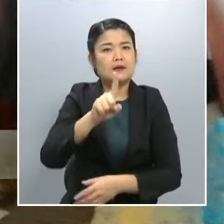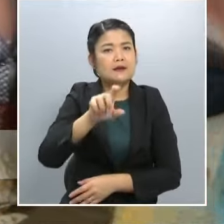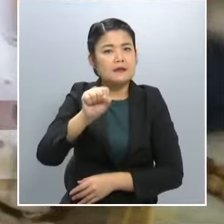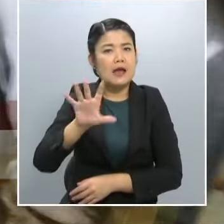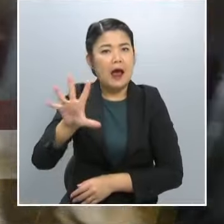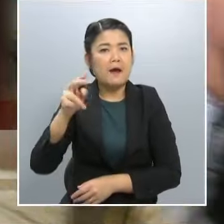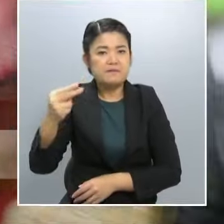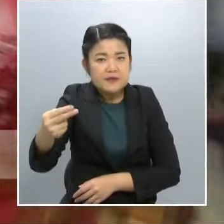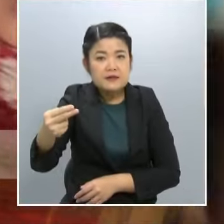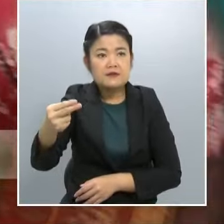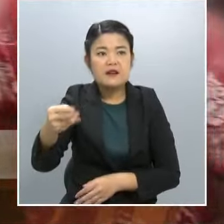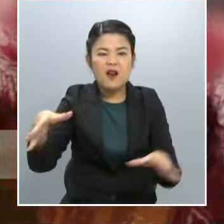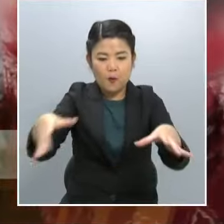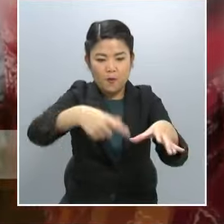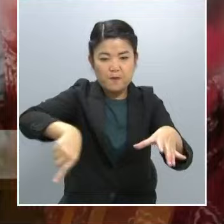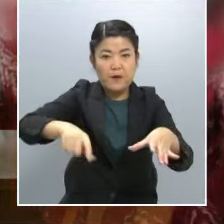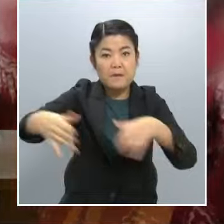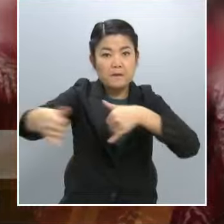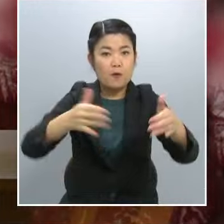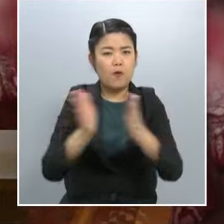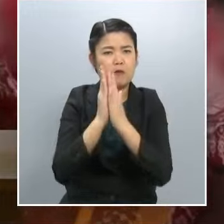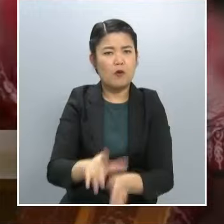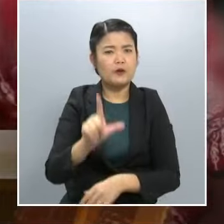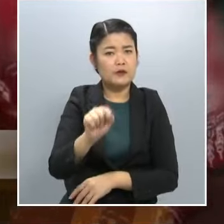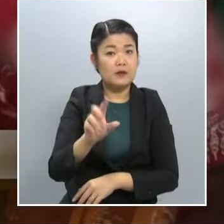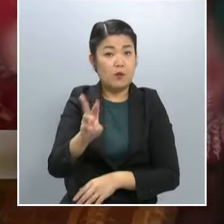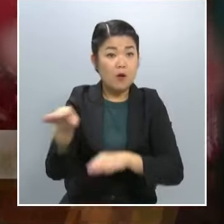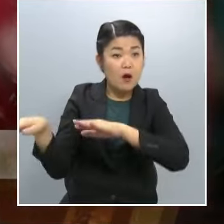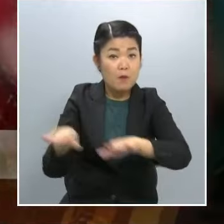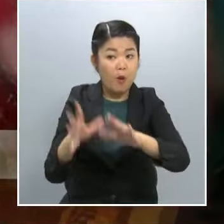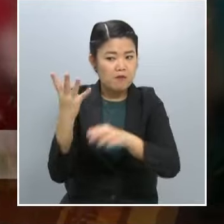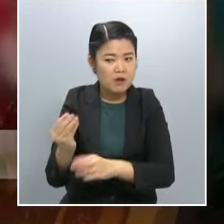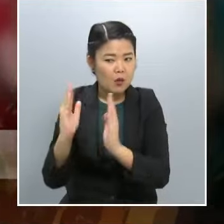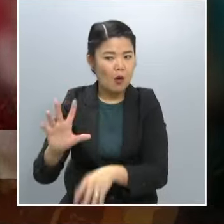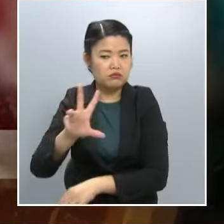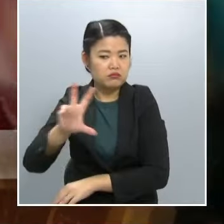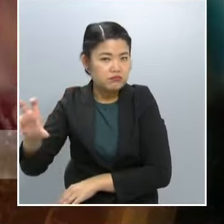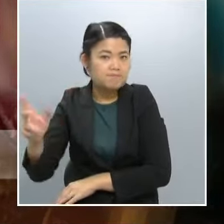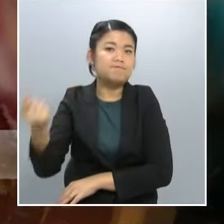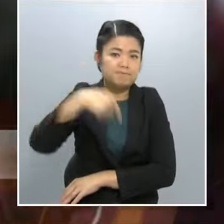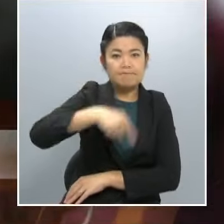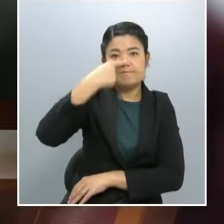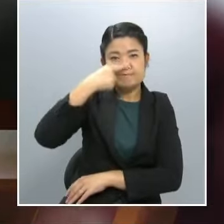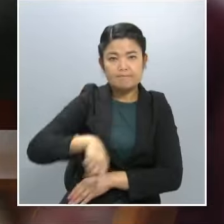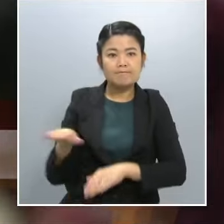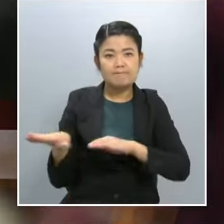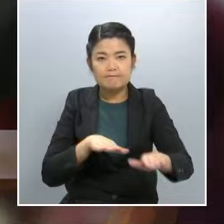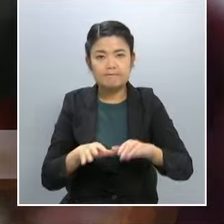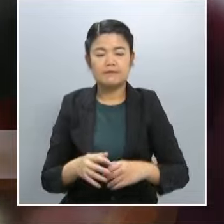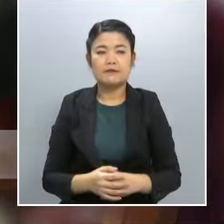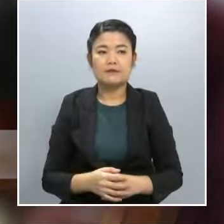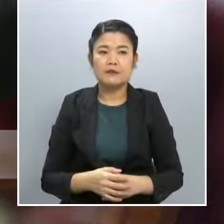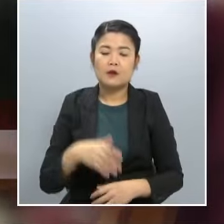150,000 บาท ล็อตนี้มา26คนแต่ที่เตรียมจะข้ามมาอีก300คน ใช่ค่ะ โอ้ท่านผู้ช